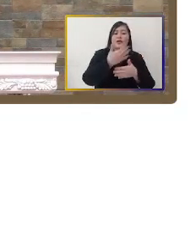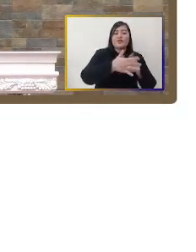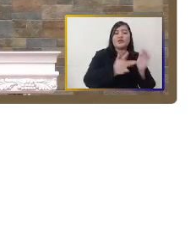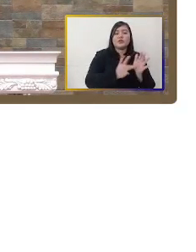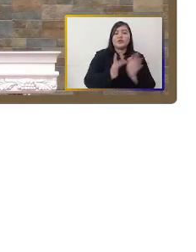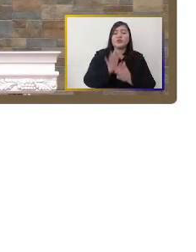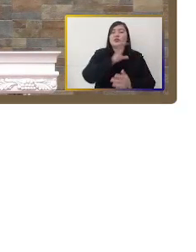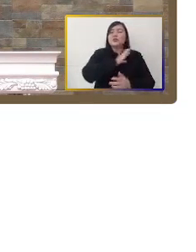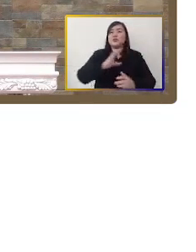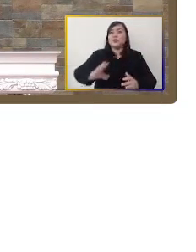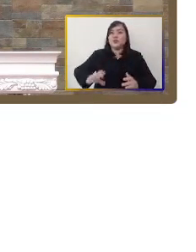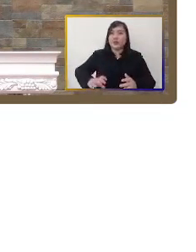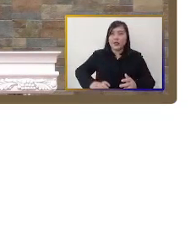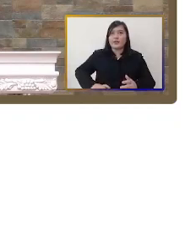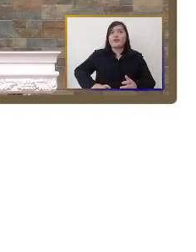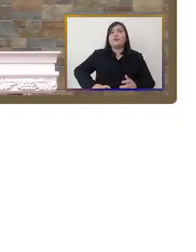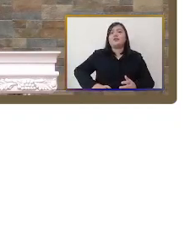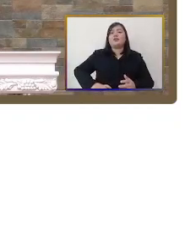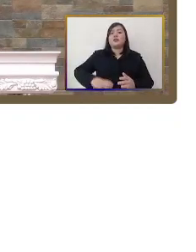nag-establish?